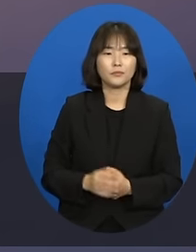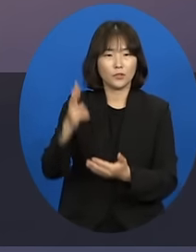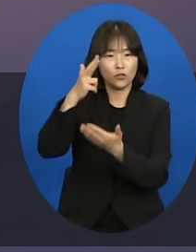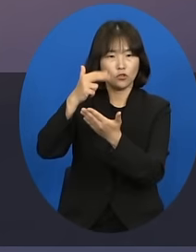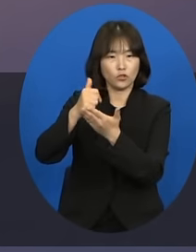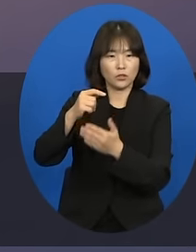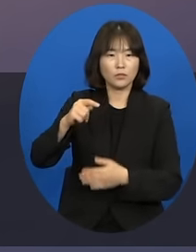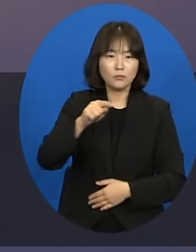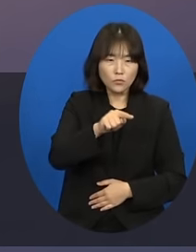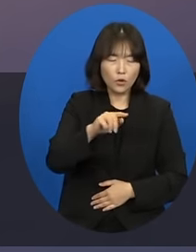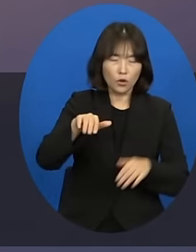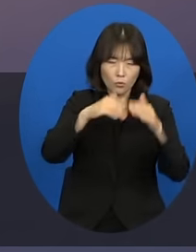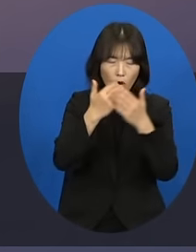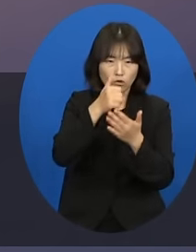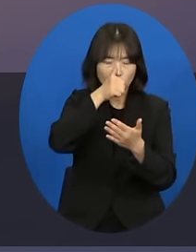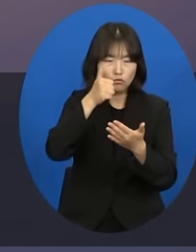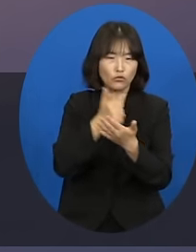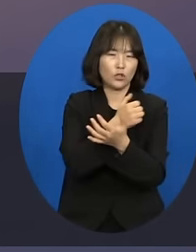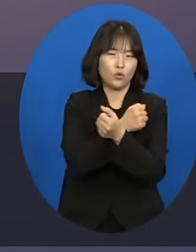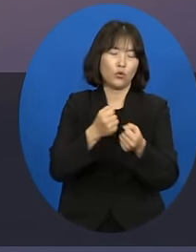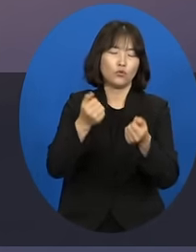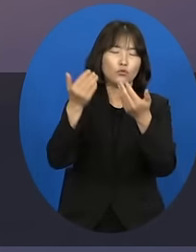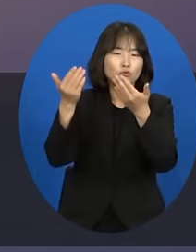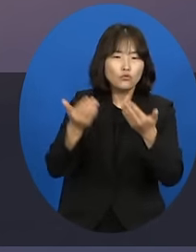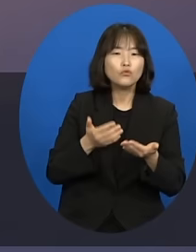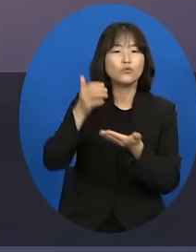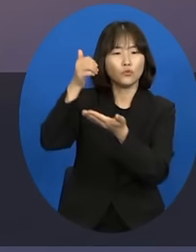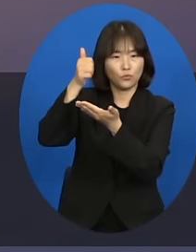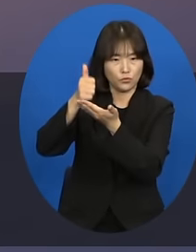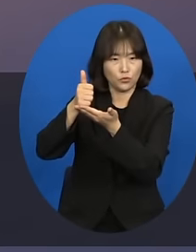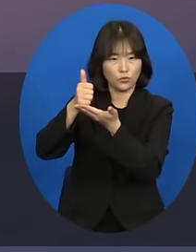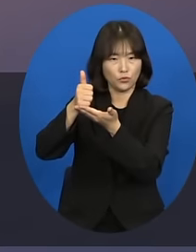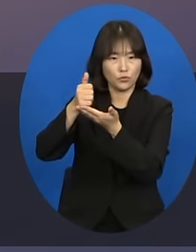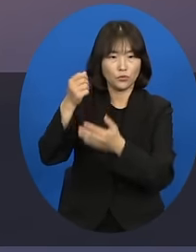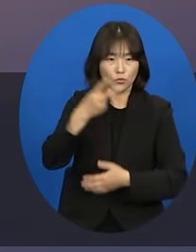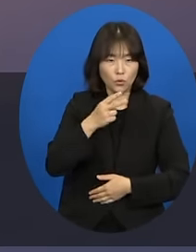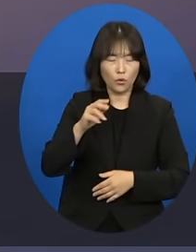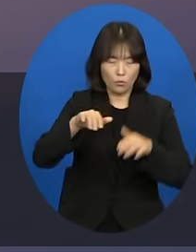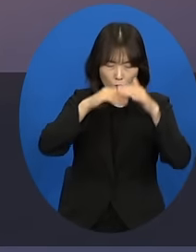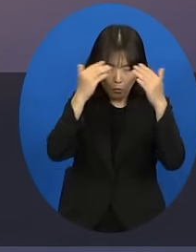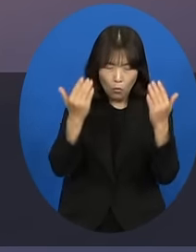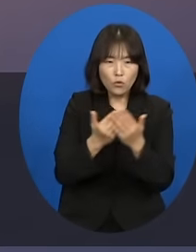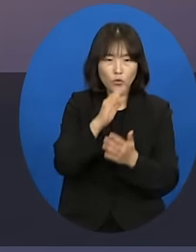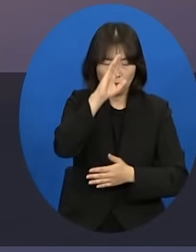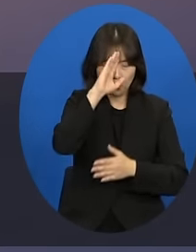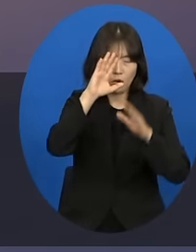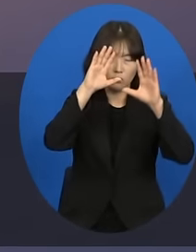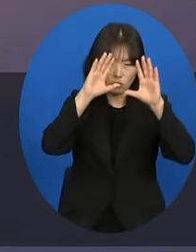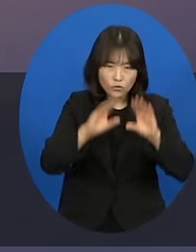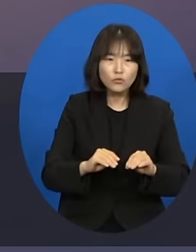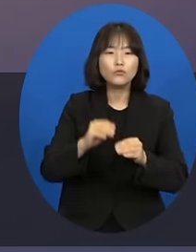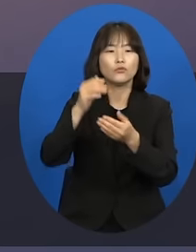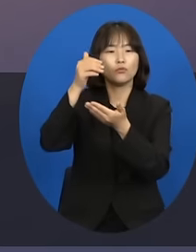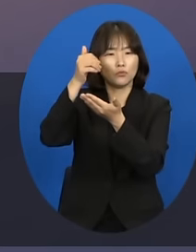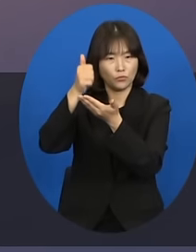주님은 너의 모든 죄를 용서해 주시는 분, 그리고 말하기를 모든 병을 고쳐주시는 분,